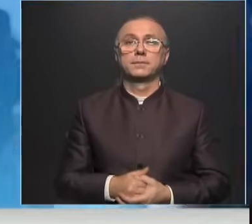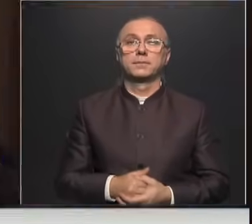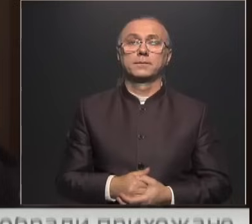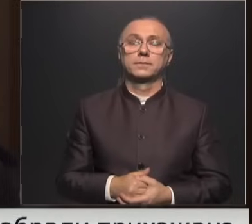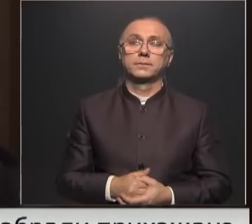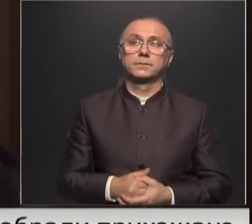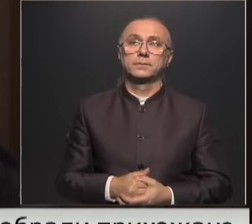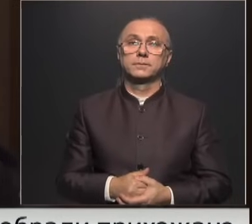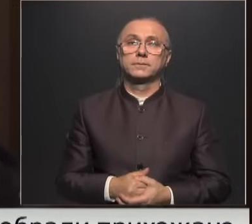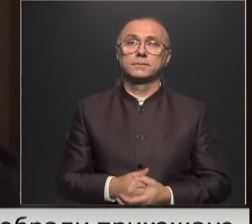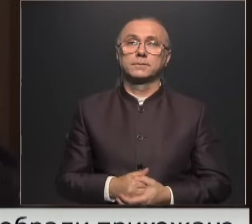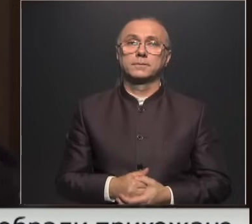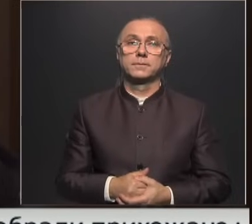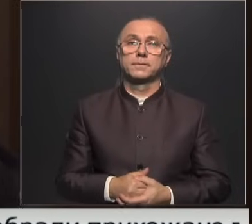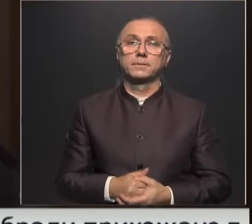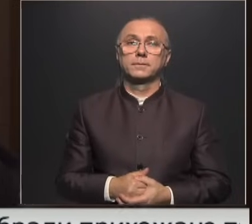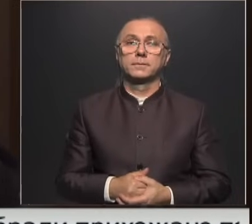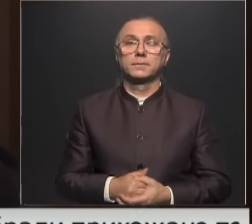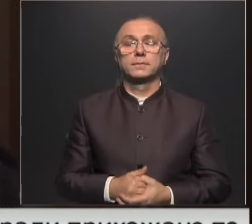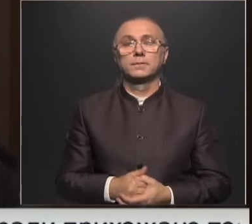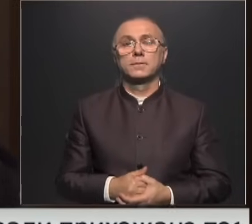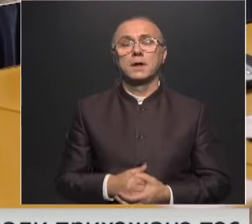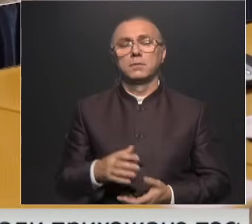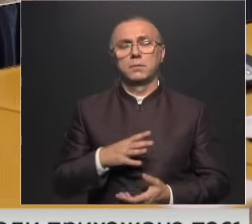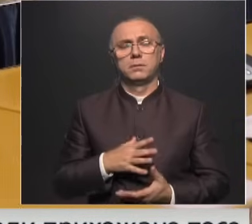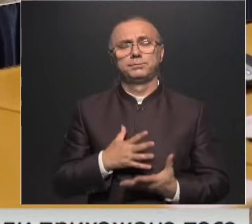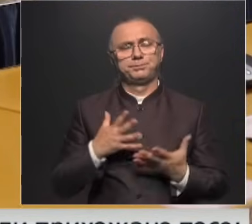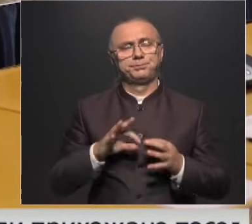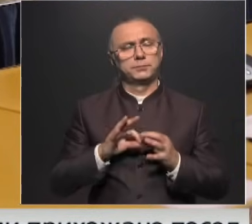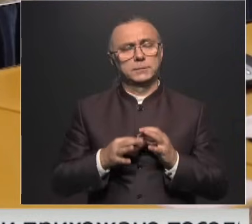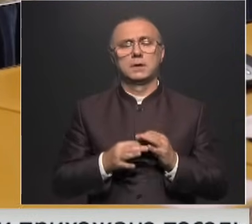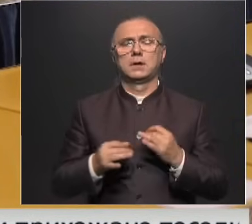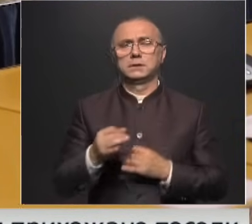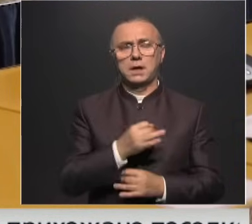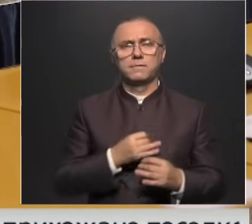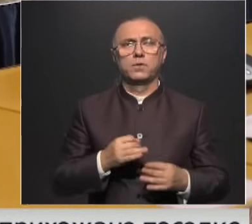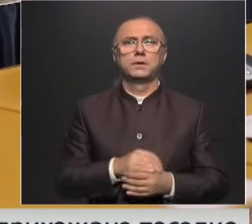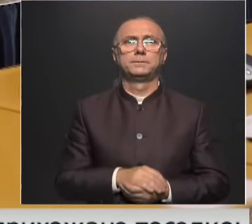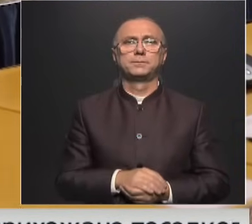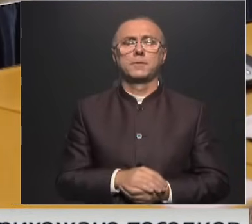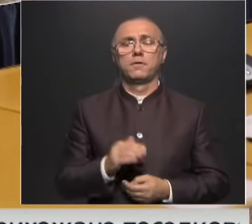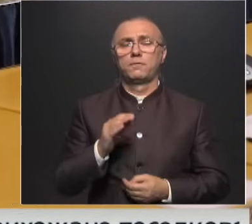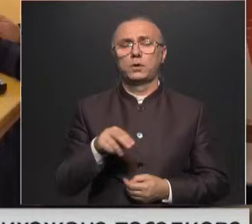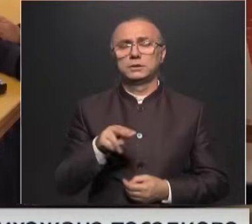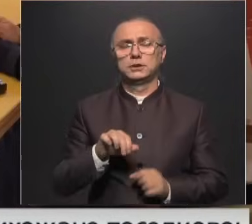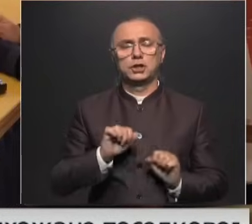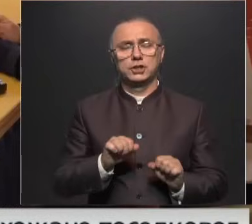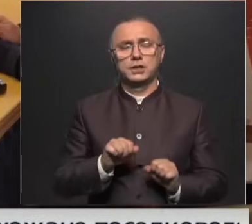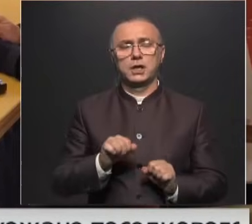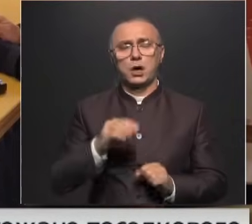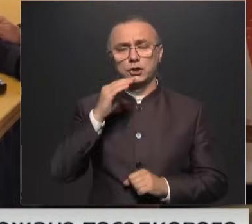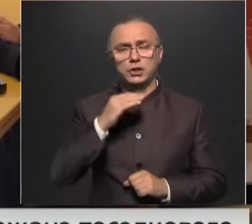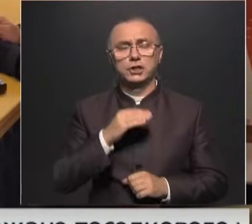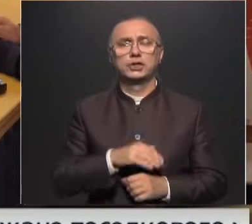тем более такой длительный обстоятельный разговор. Что касается фонда «Защитники Отечества», то с фондом я